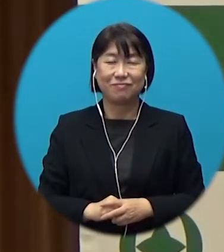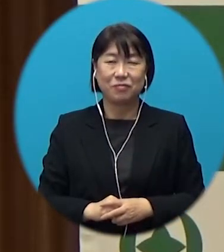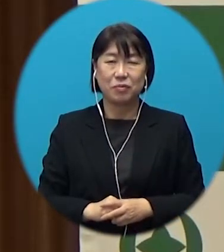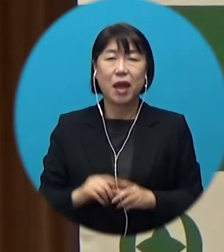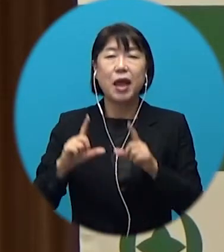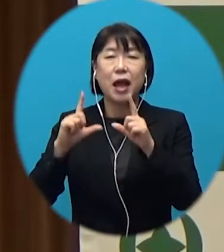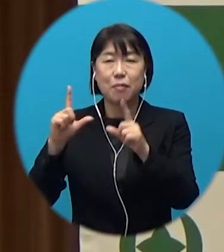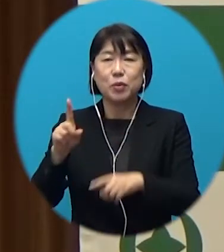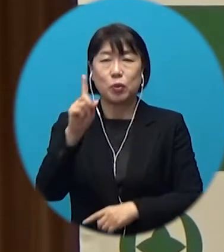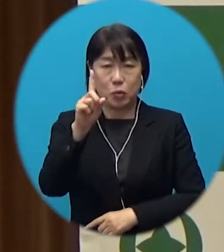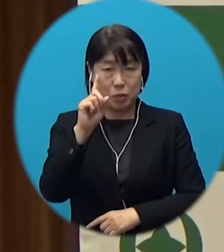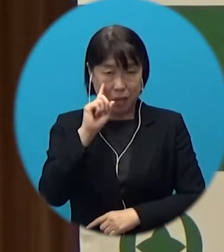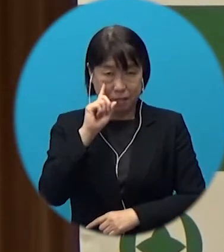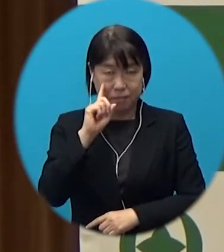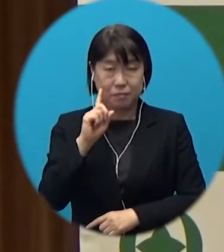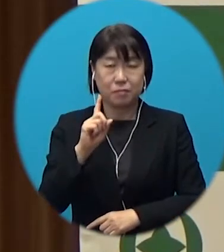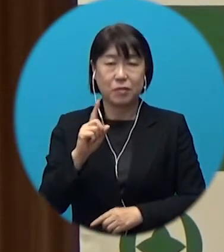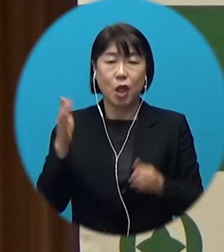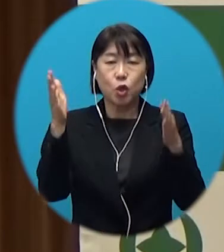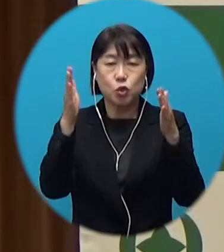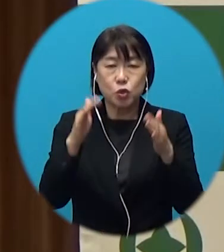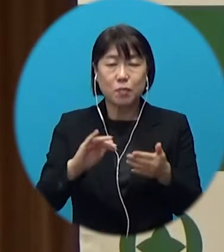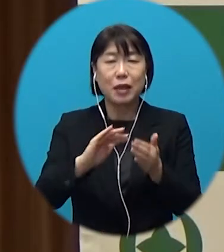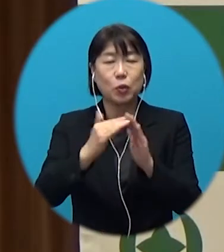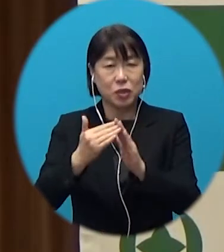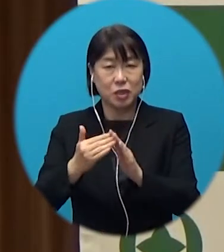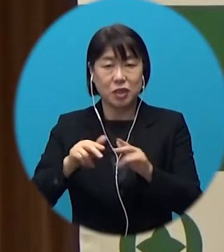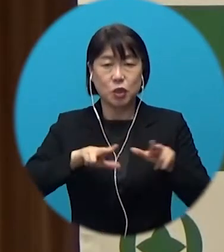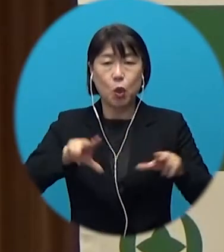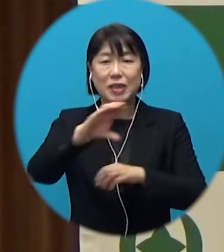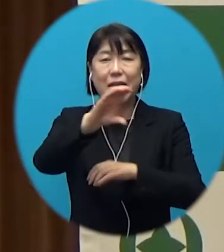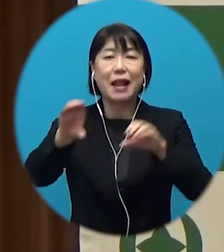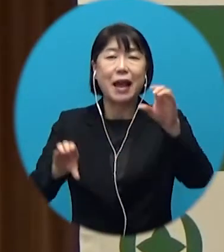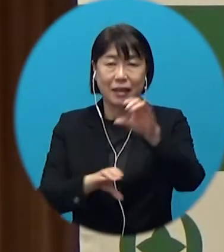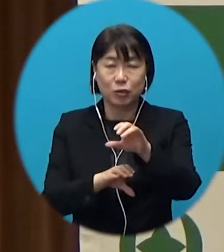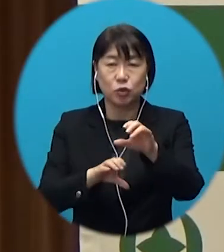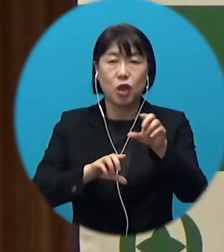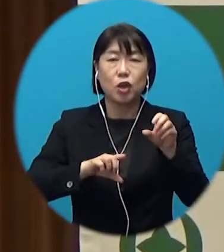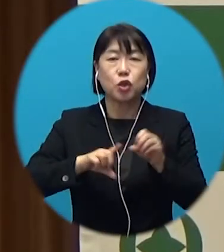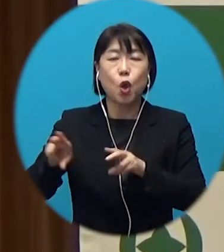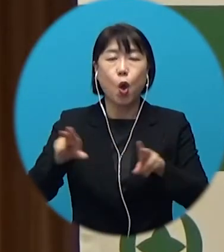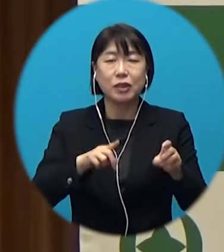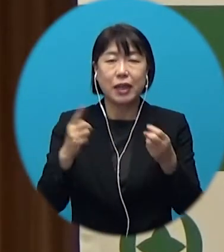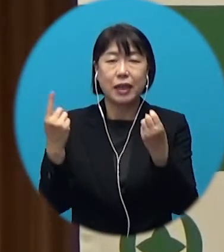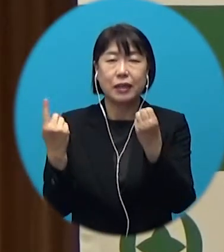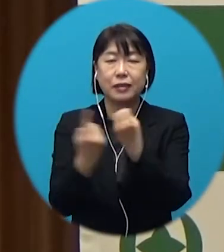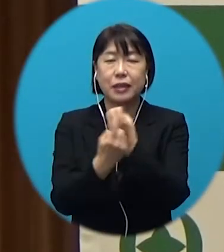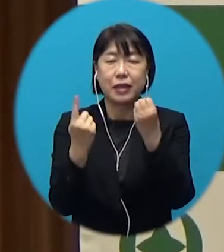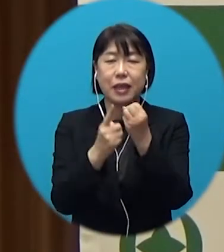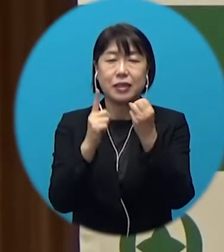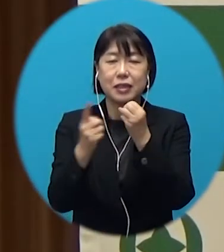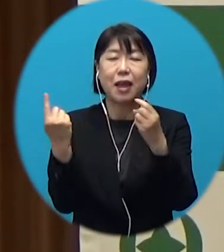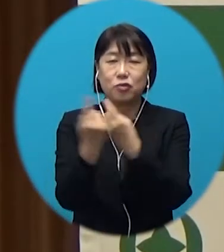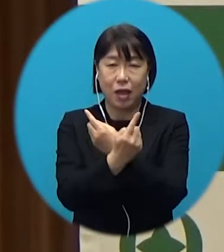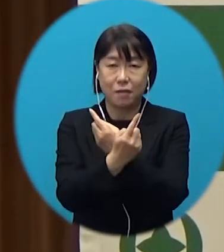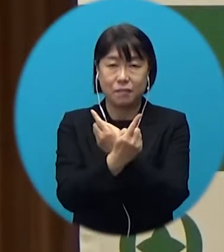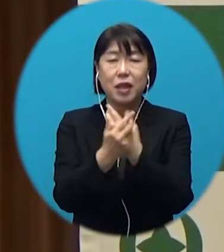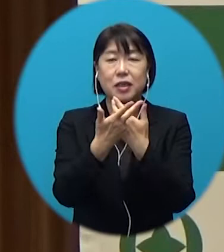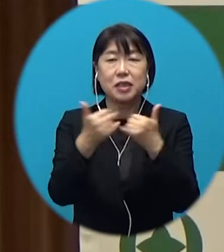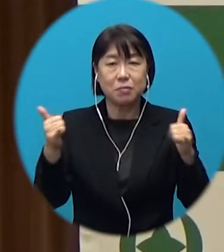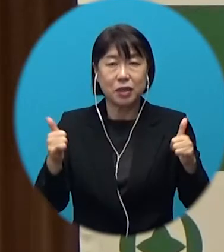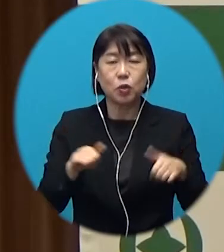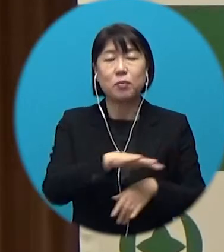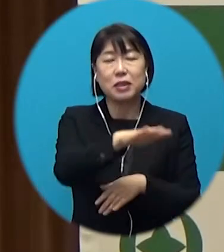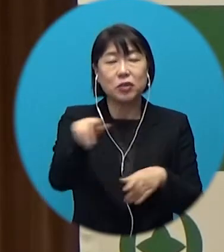の1件目ですが、スマートシティ事業性改革、行政デジタル化で市民とともに新しい千葉市をま